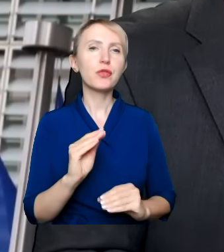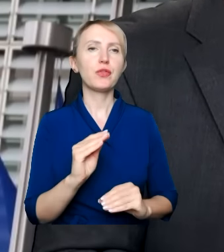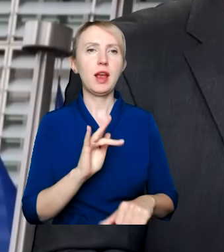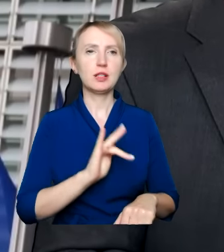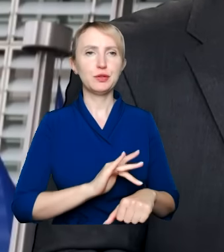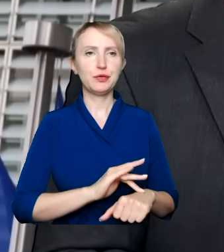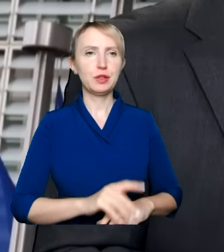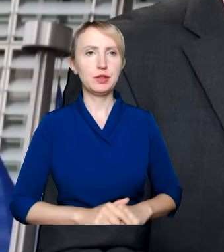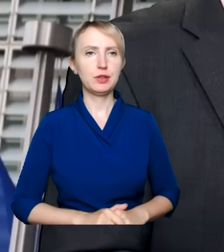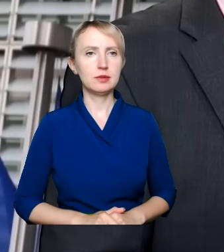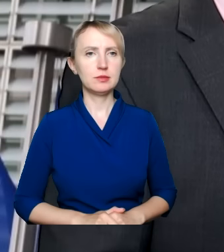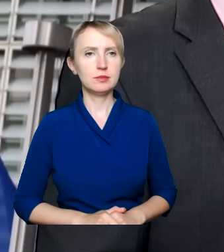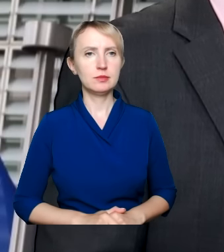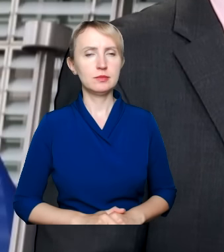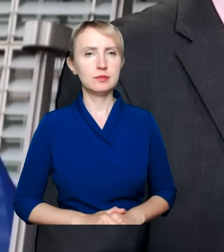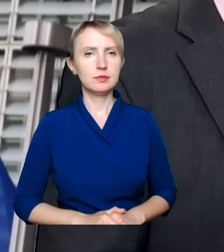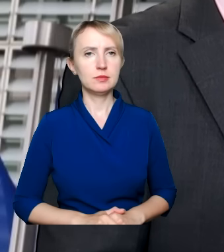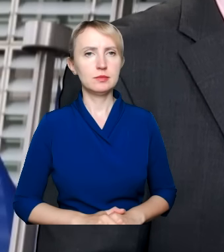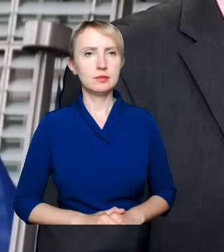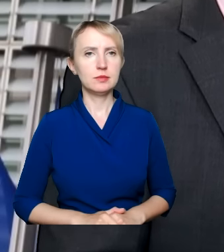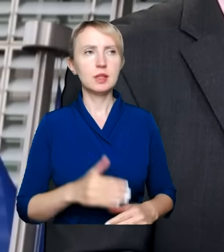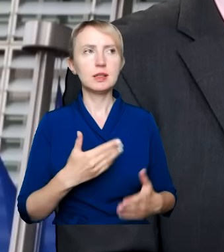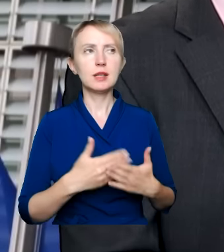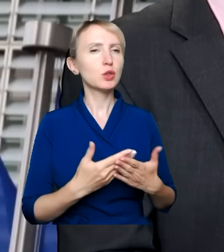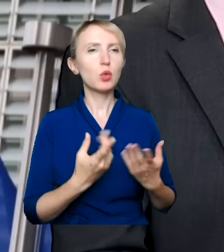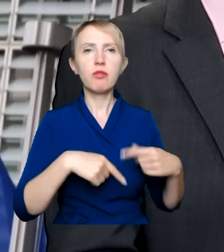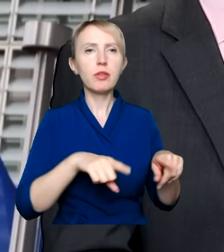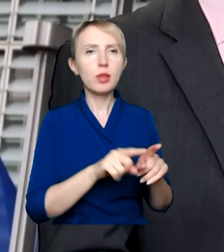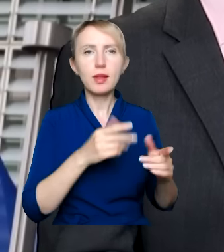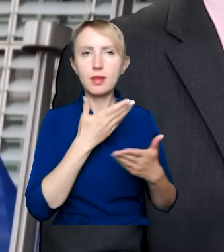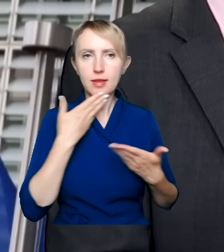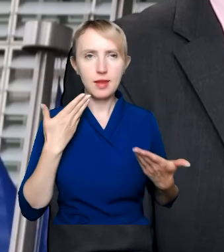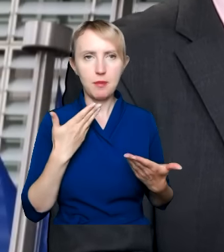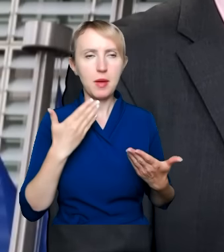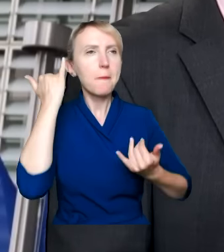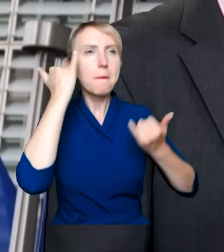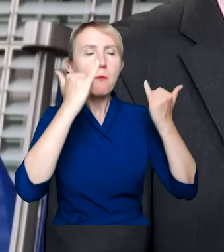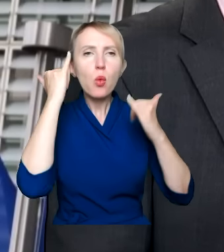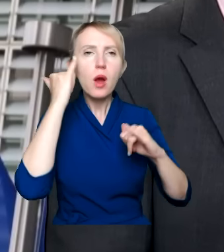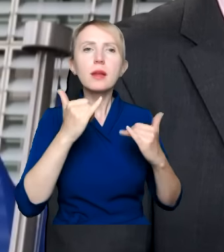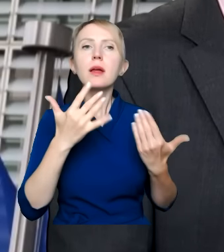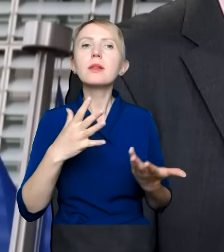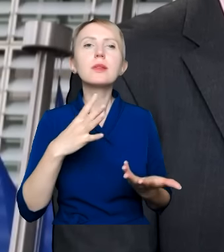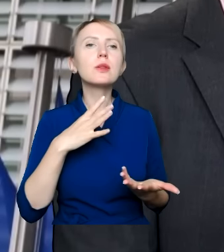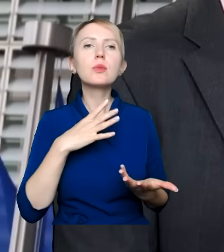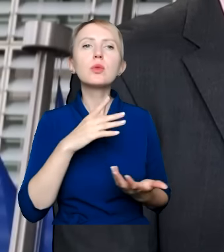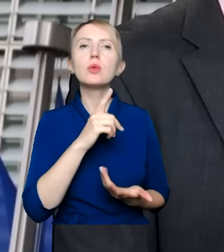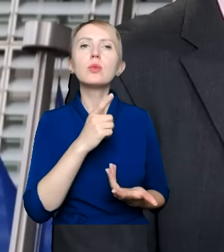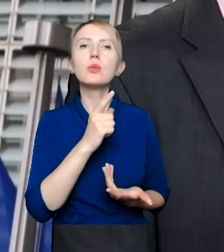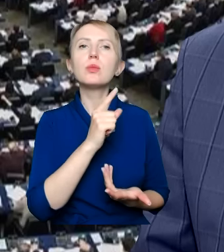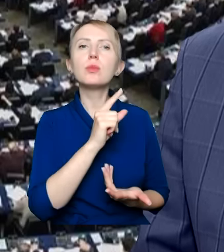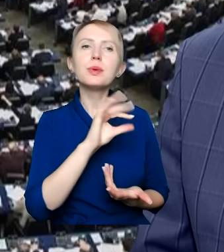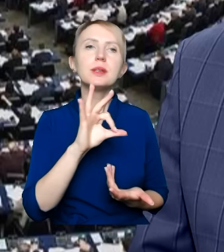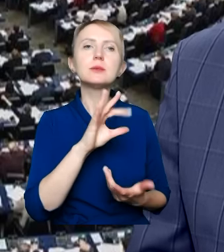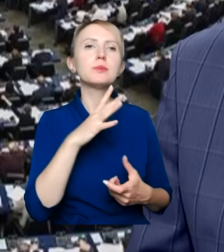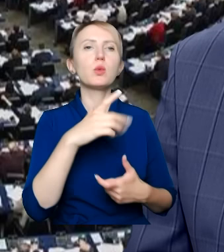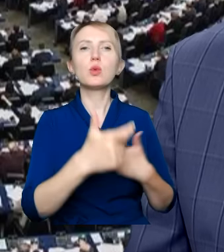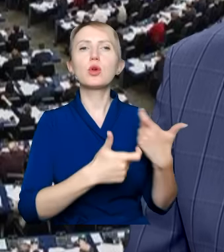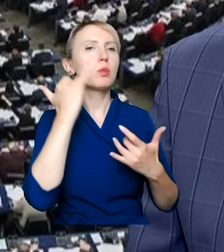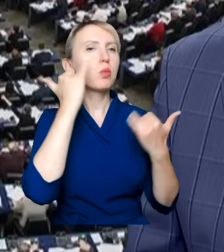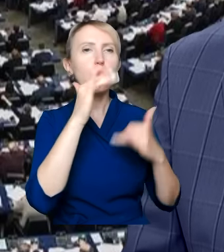wyniku Dlaczego to się nie spełniło Pana zdaniem jakie błędy popełniła prawica Po